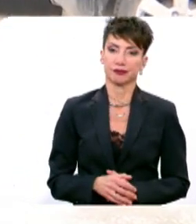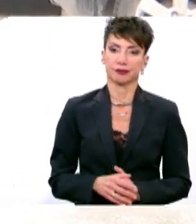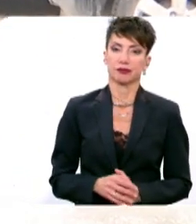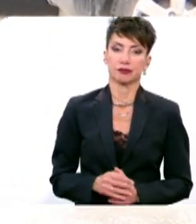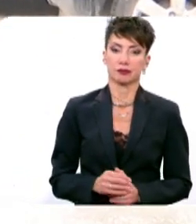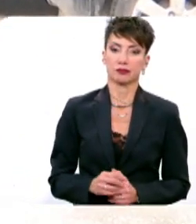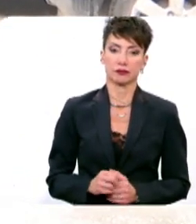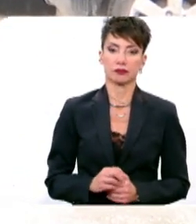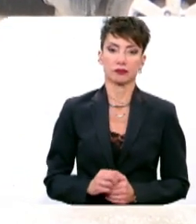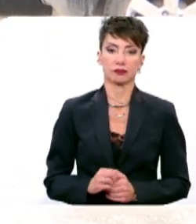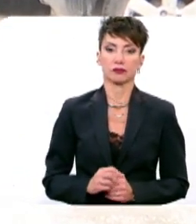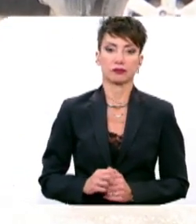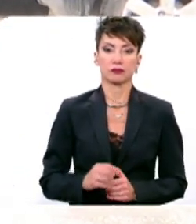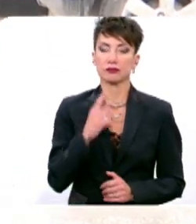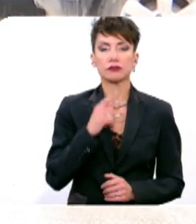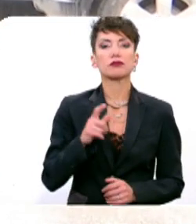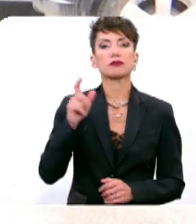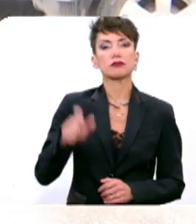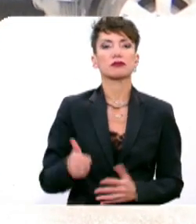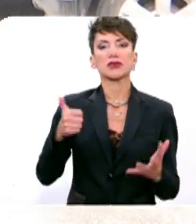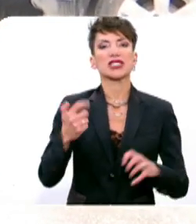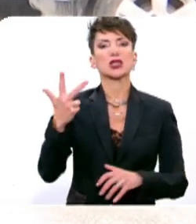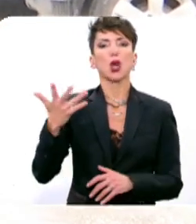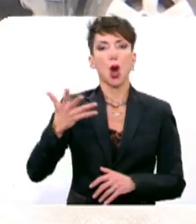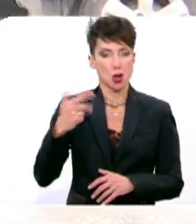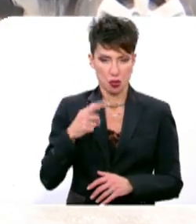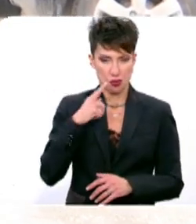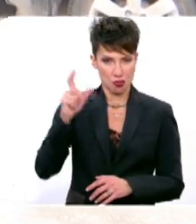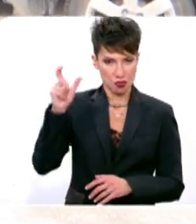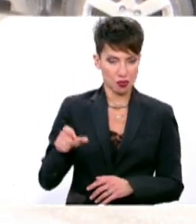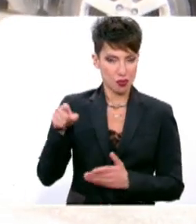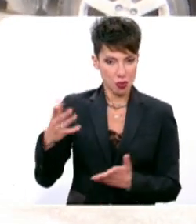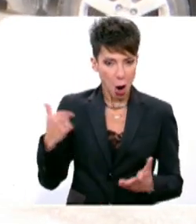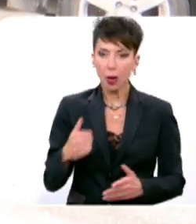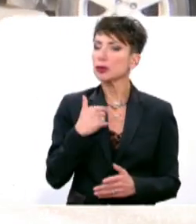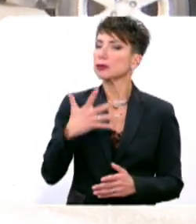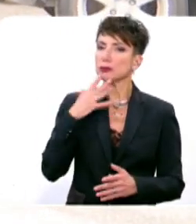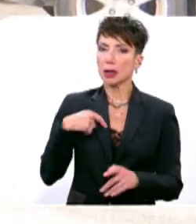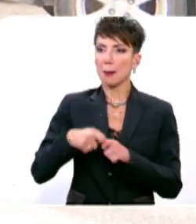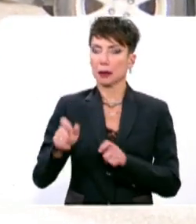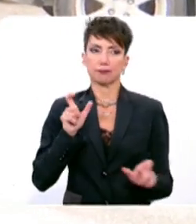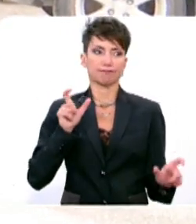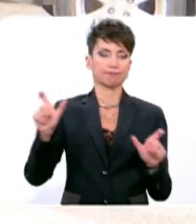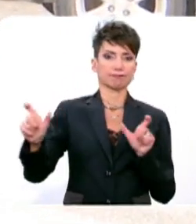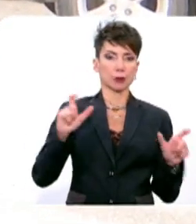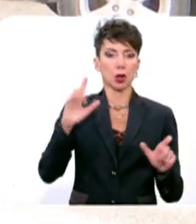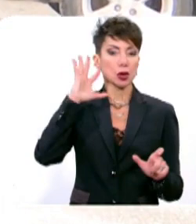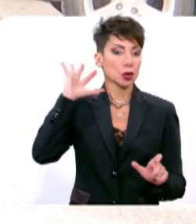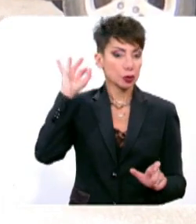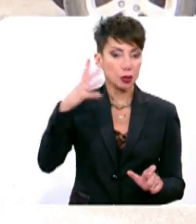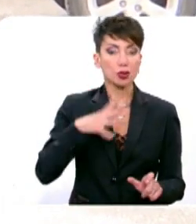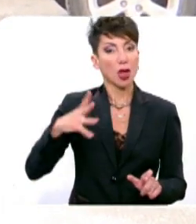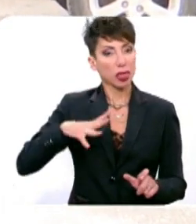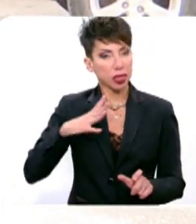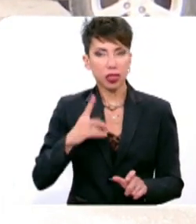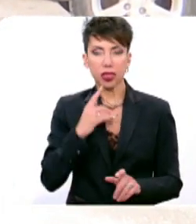Σύμφωνα με την αστυνομία, ο 63χρονος για να μην αποκαλυφθεί η δράση του έπαιρνε μέτρα και φρόντιζε ώστε να συναντά τους ενδιαφερόμενους